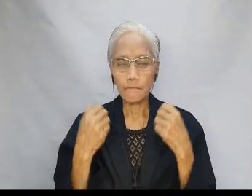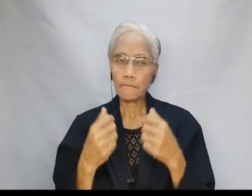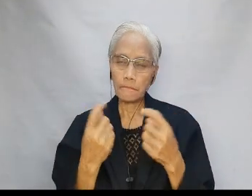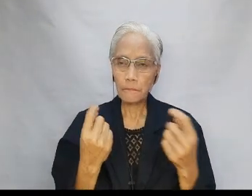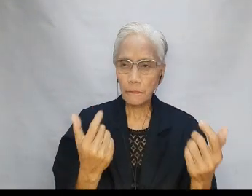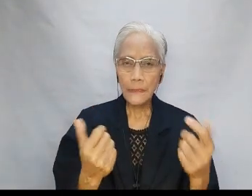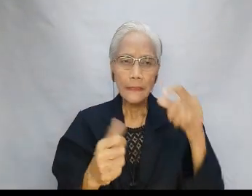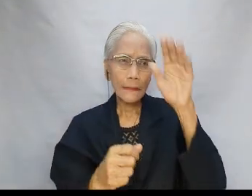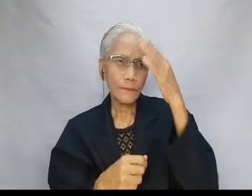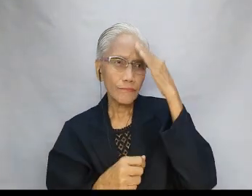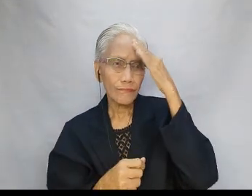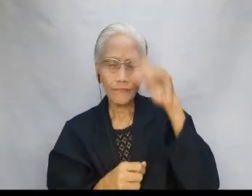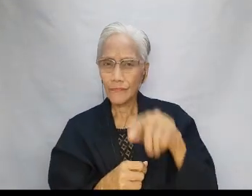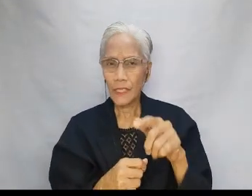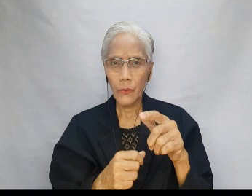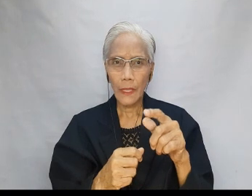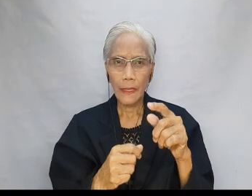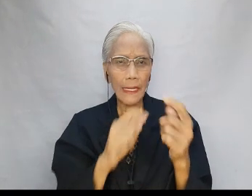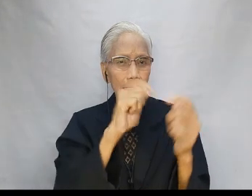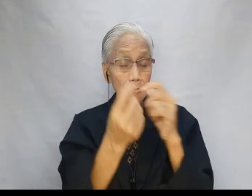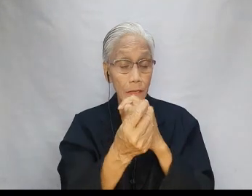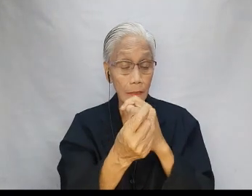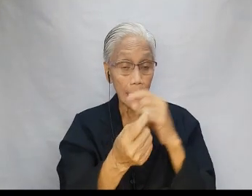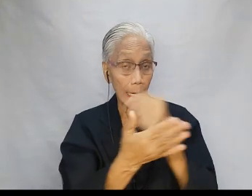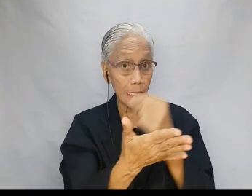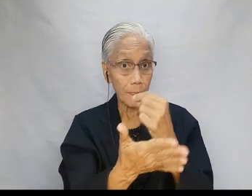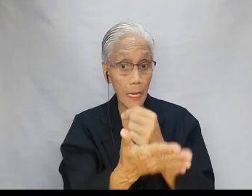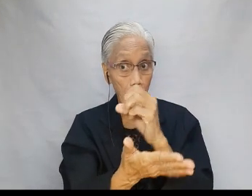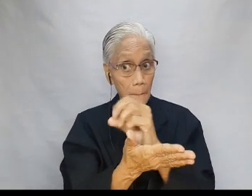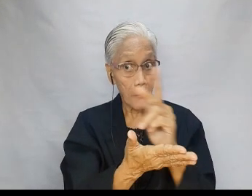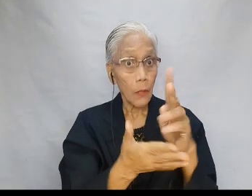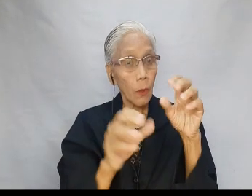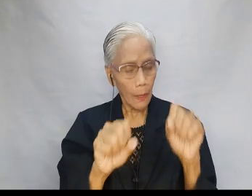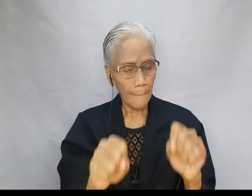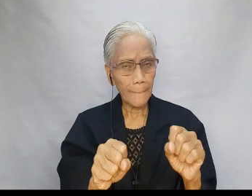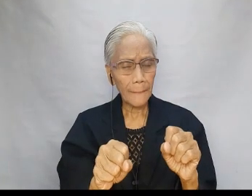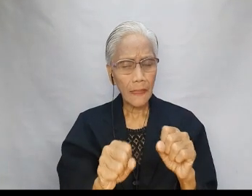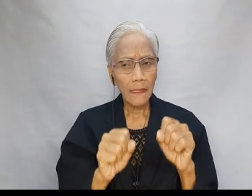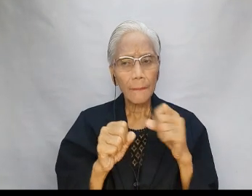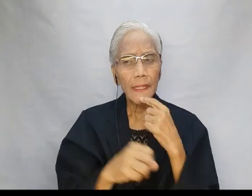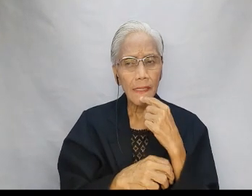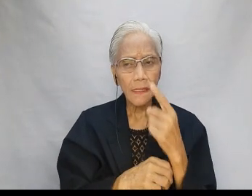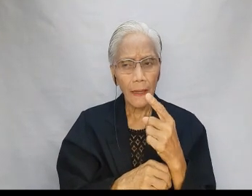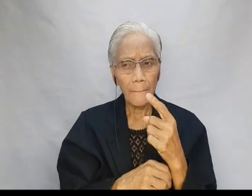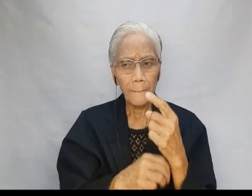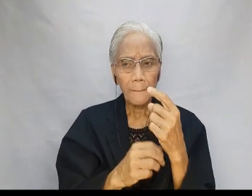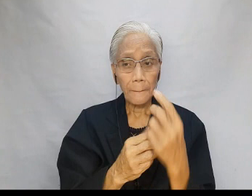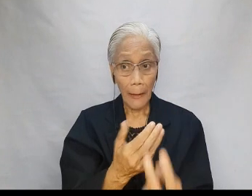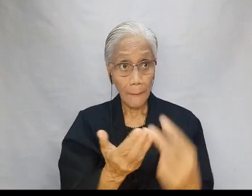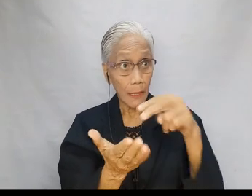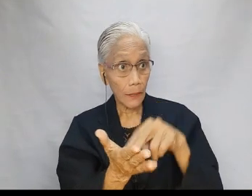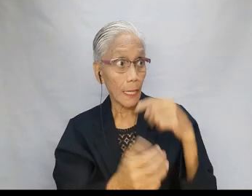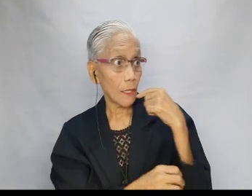know, in our translation of the Gospel of Mark, we can possibly say, "Pagbangon